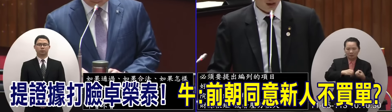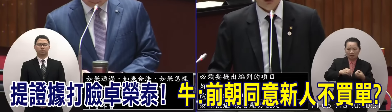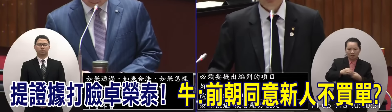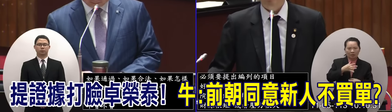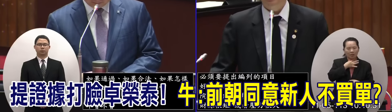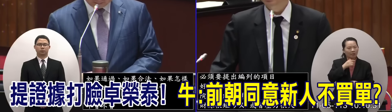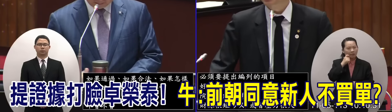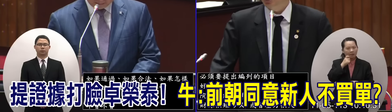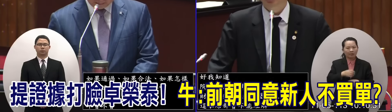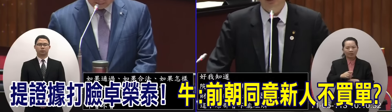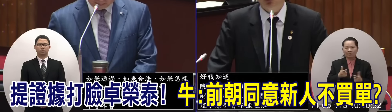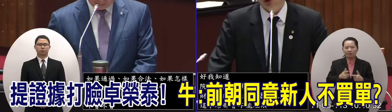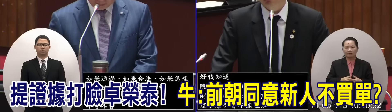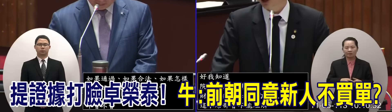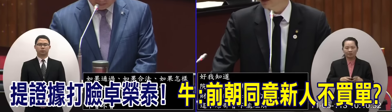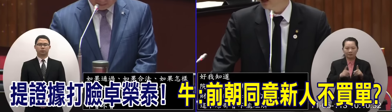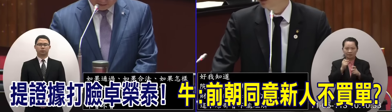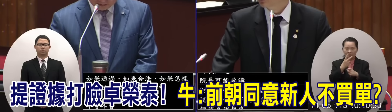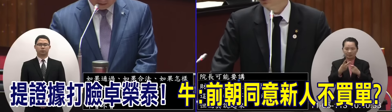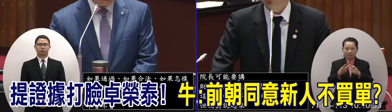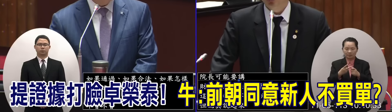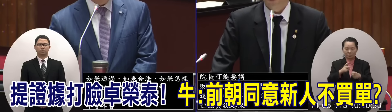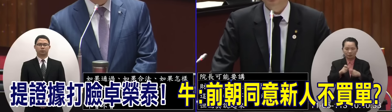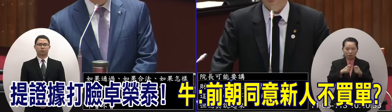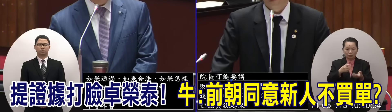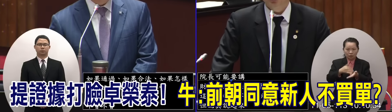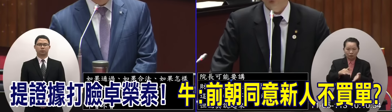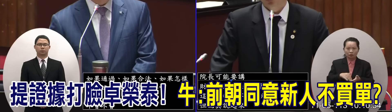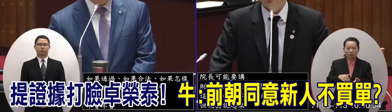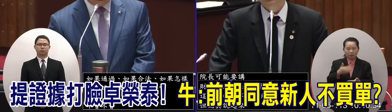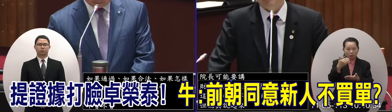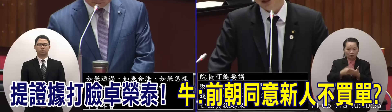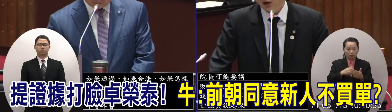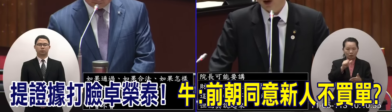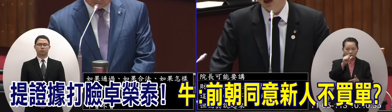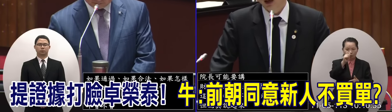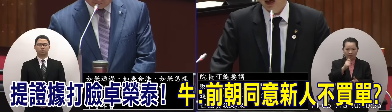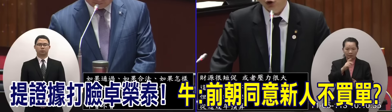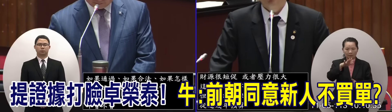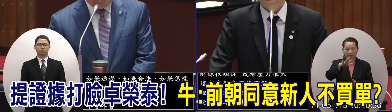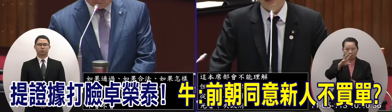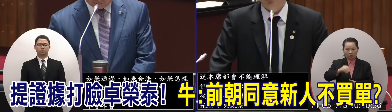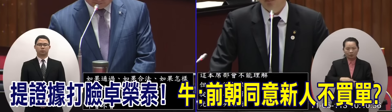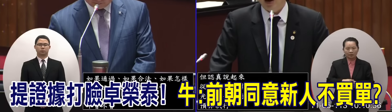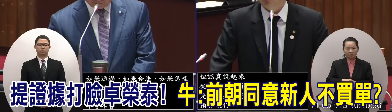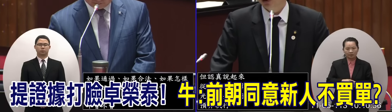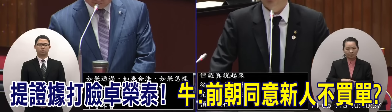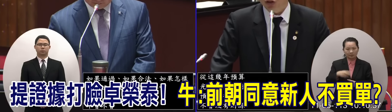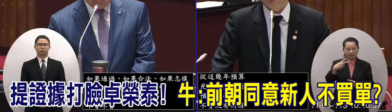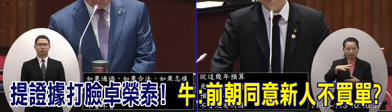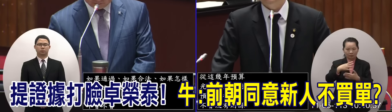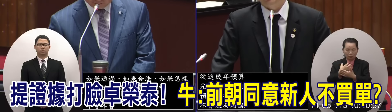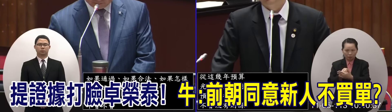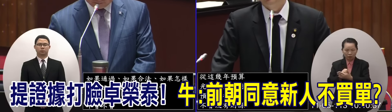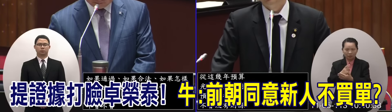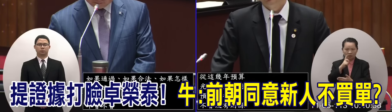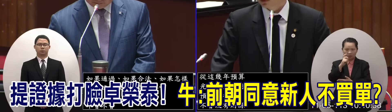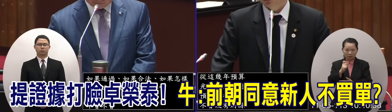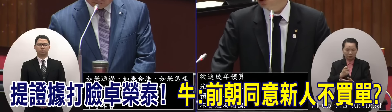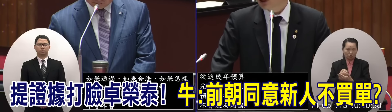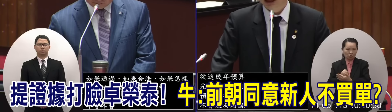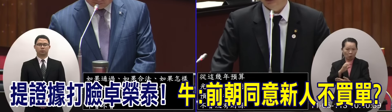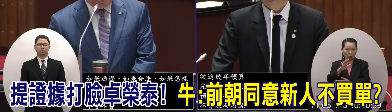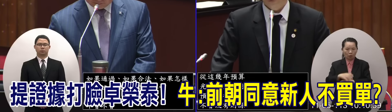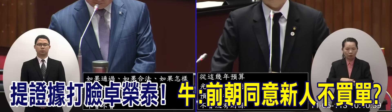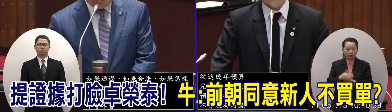呢？112年的决算啊，这个税计剩余是5亿8千万，中间还有保留了10亿啊，